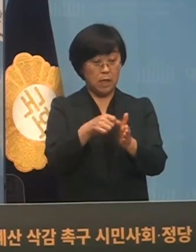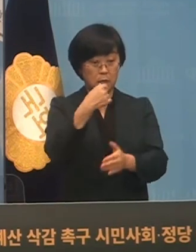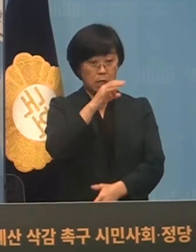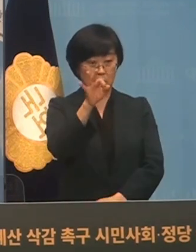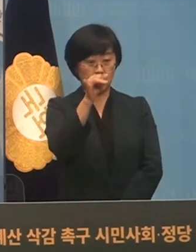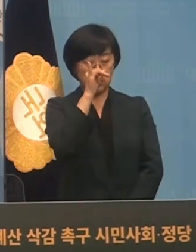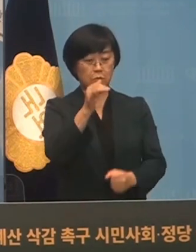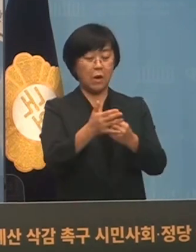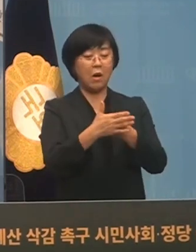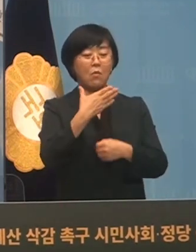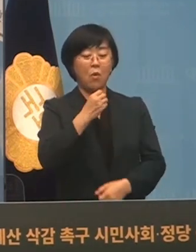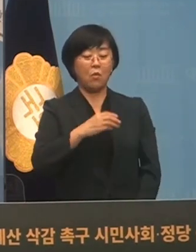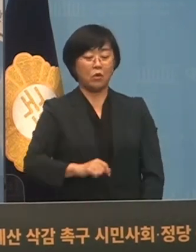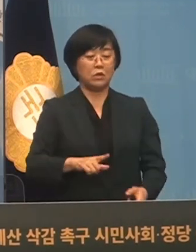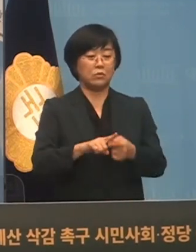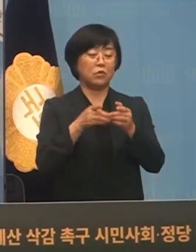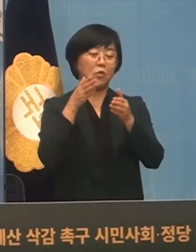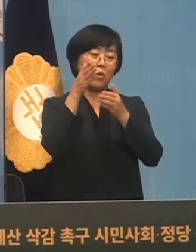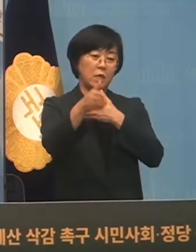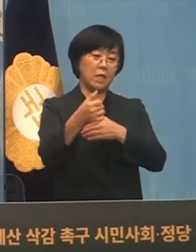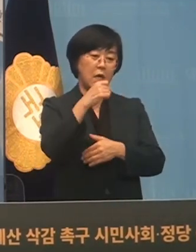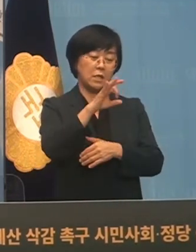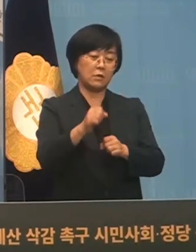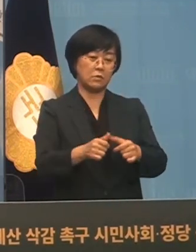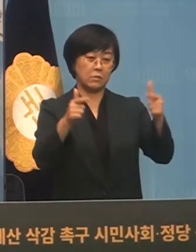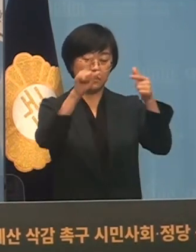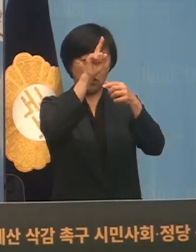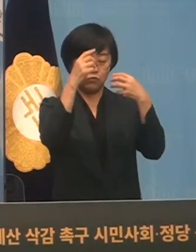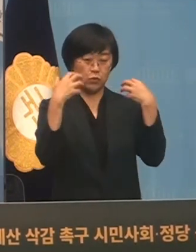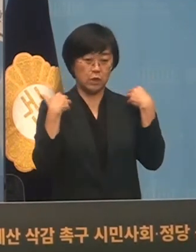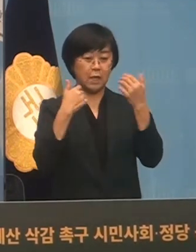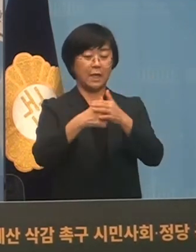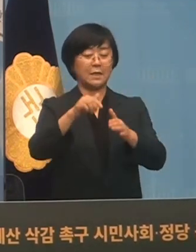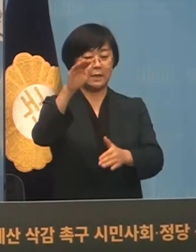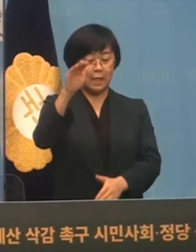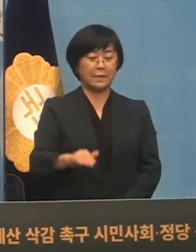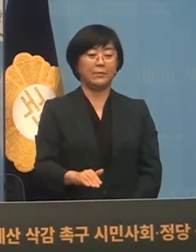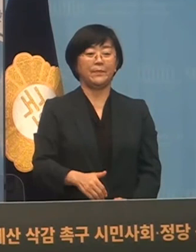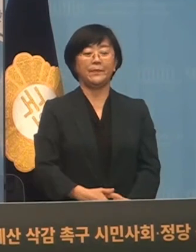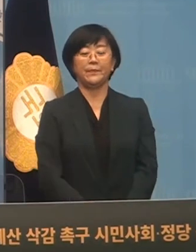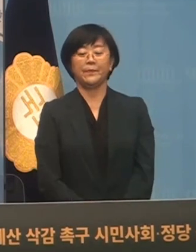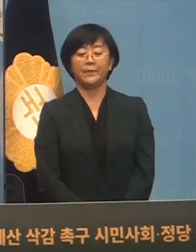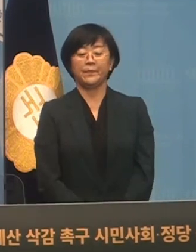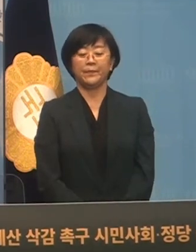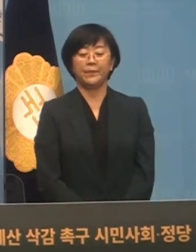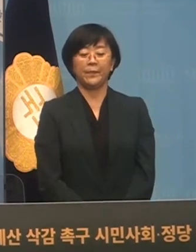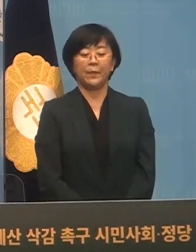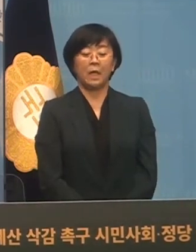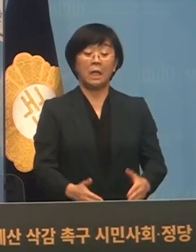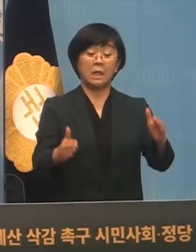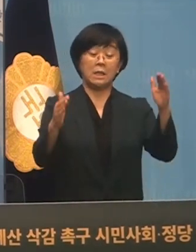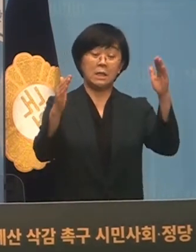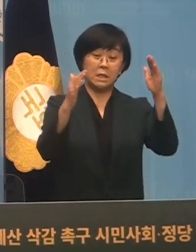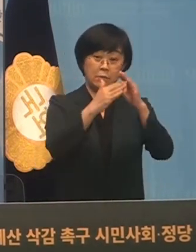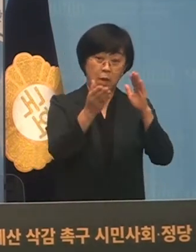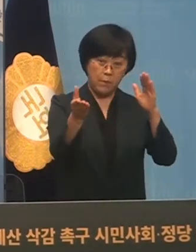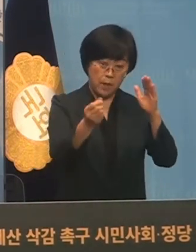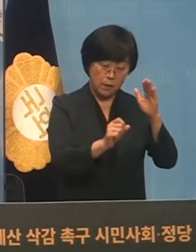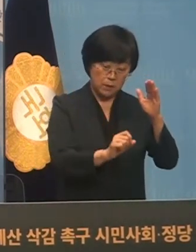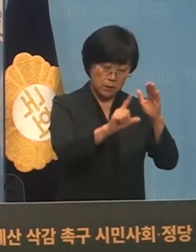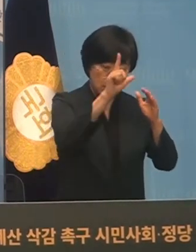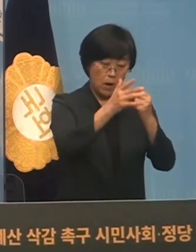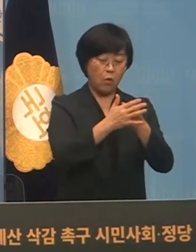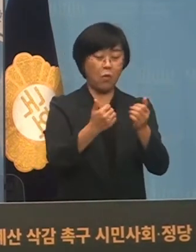강조했지만 보건복지 고용 분야의 예산 증가율은 문재인 정부 들어 가장 낮은 수준입니다. 가계부채는 가파르게 증가하고